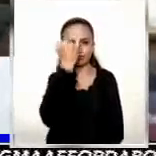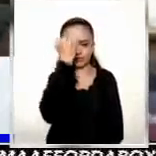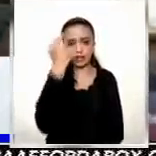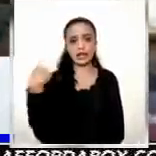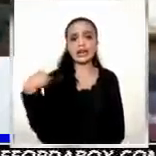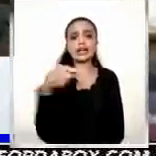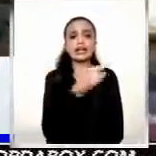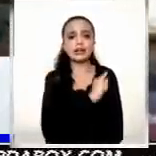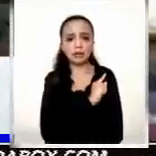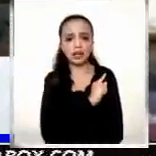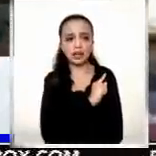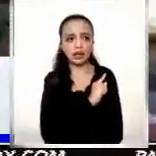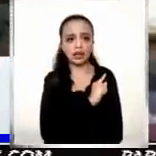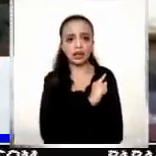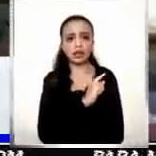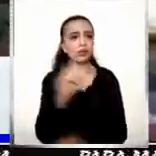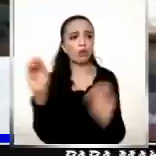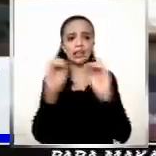ama.